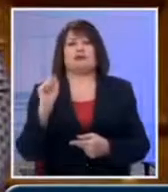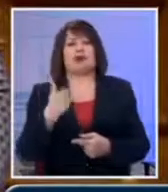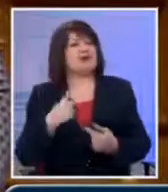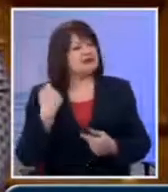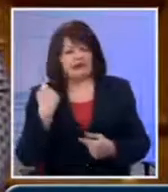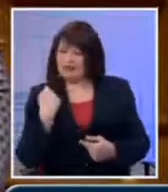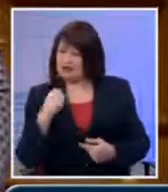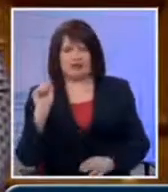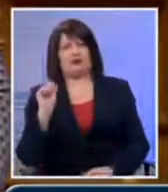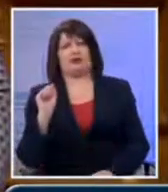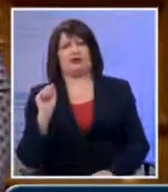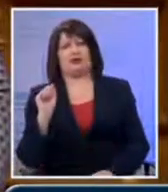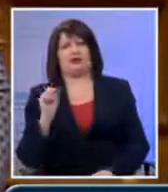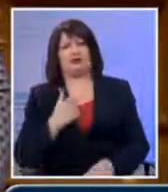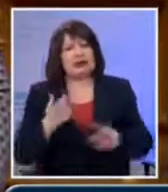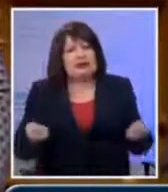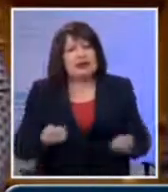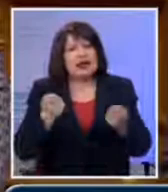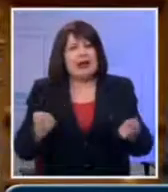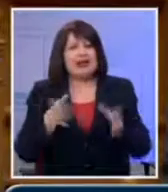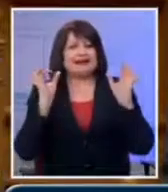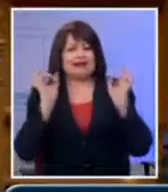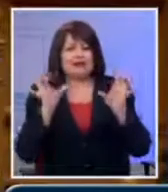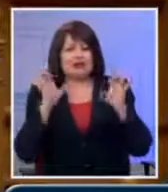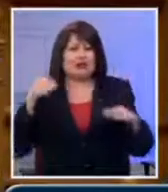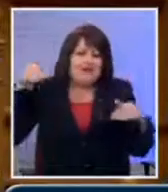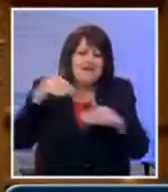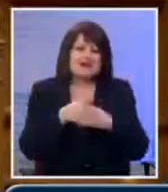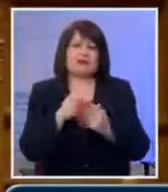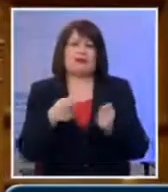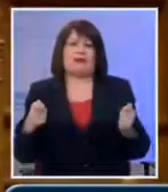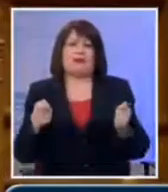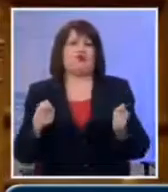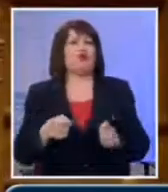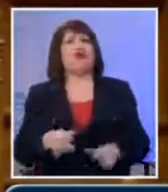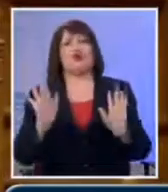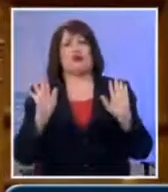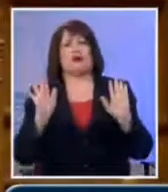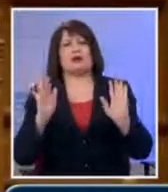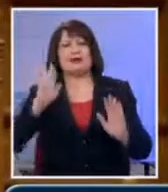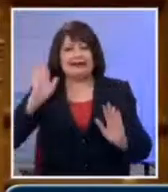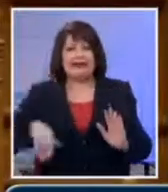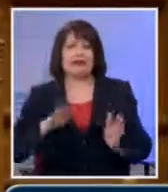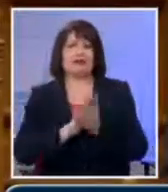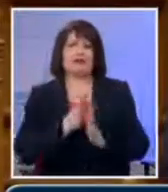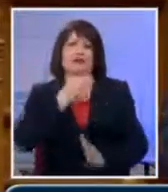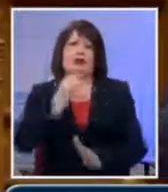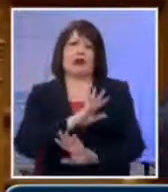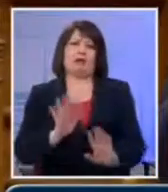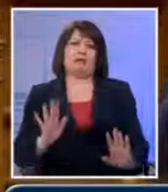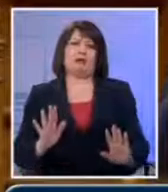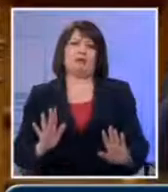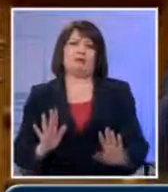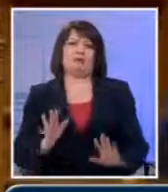συμφωνήσουμε στην υλοποίηση κανενός ηφαισιακού μέτρου. Και αυτή είναι η τελευταία μας λέξη. Και είναι λέξη